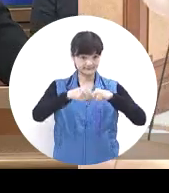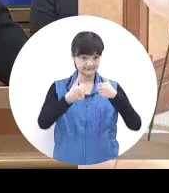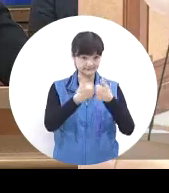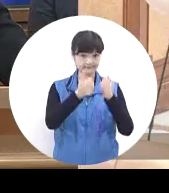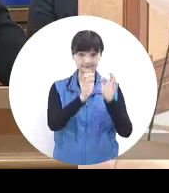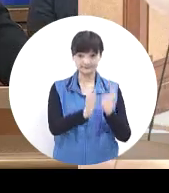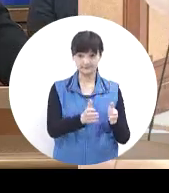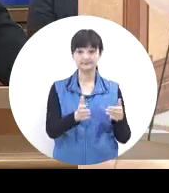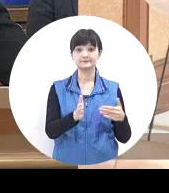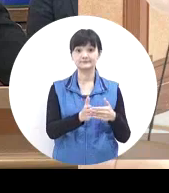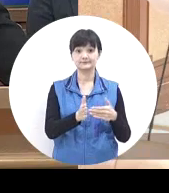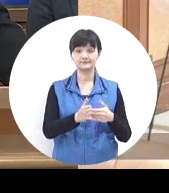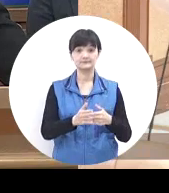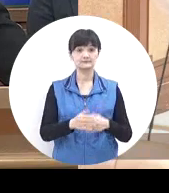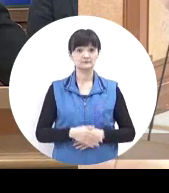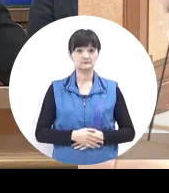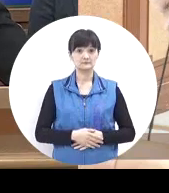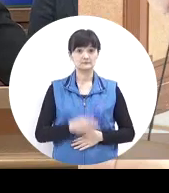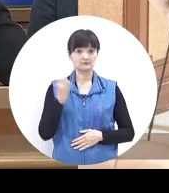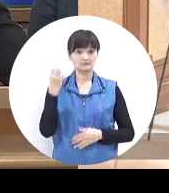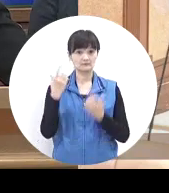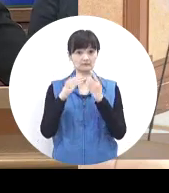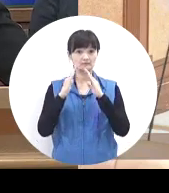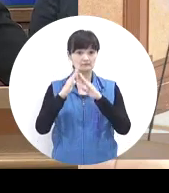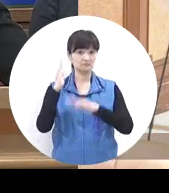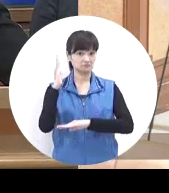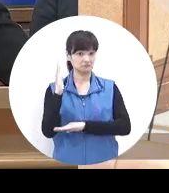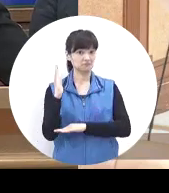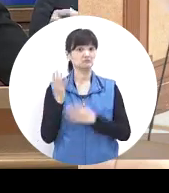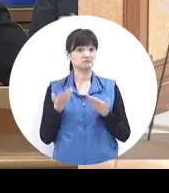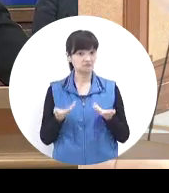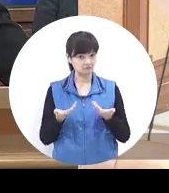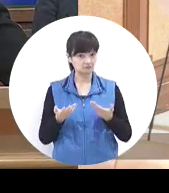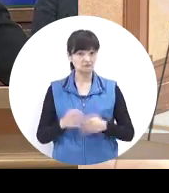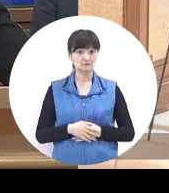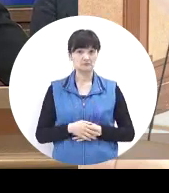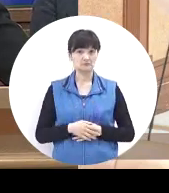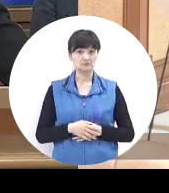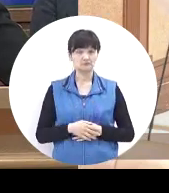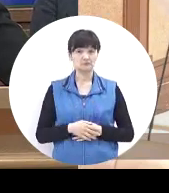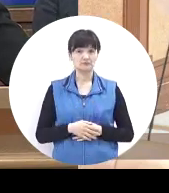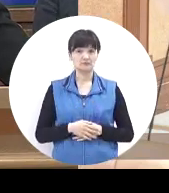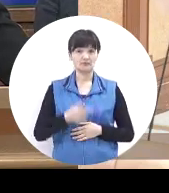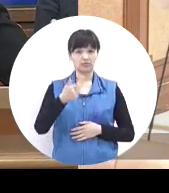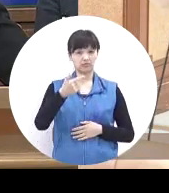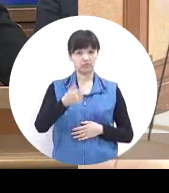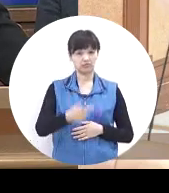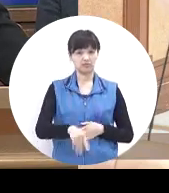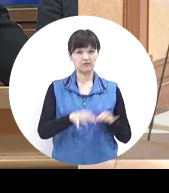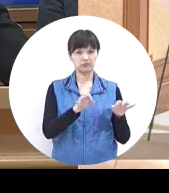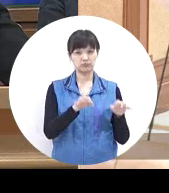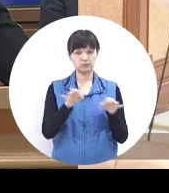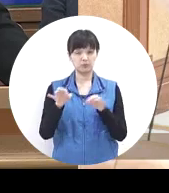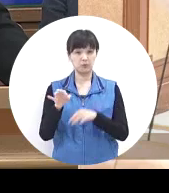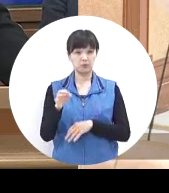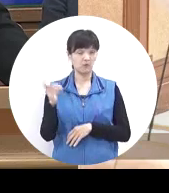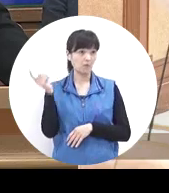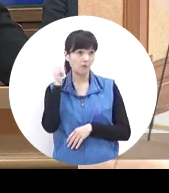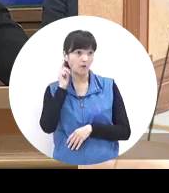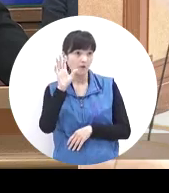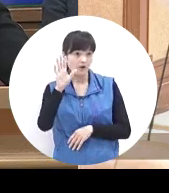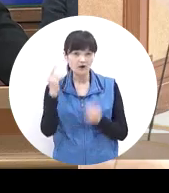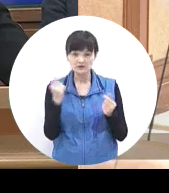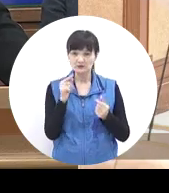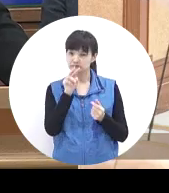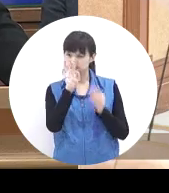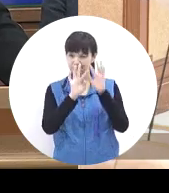目前呢，就像司马文身上面写的一样，只闻楼梯响，不见人下楼。市长，可